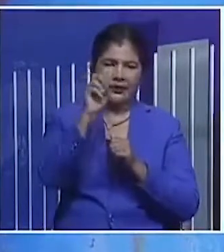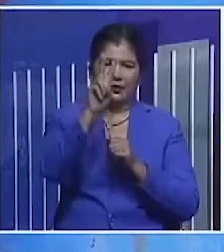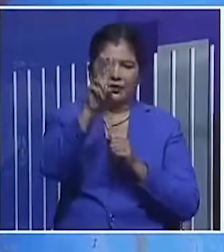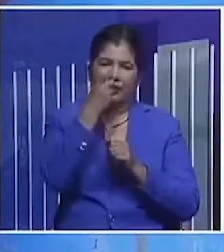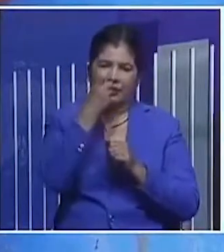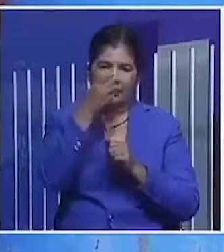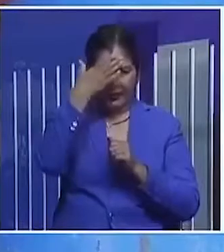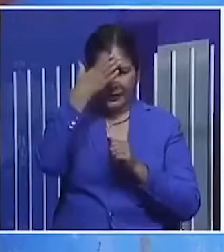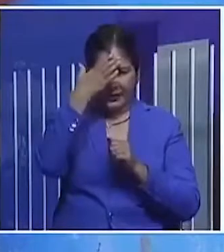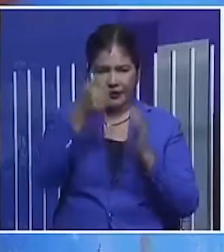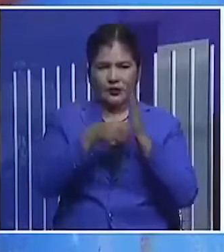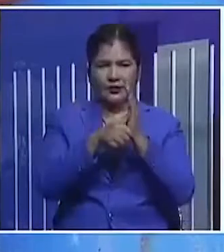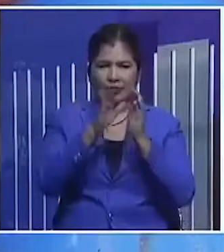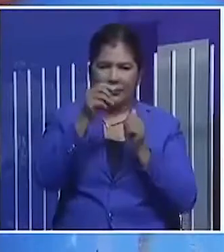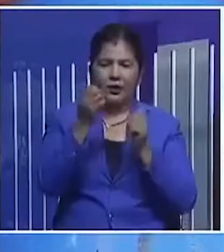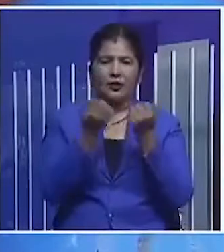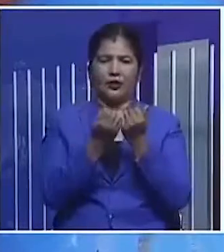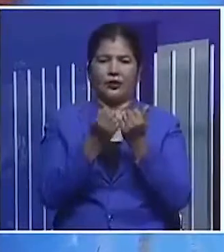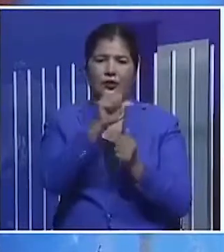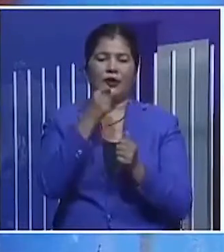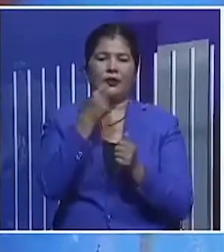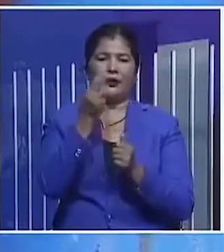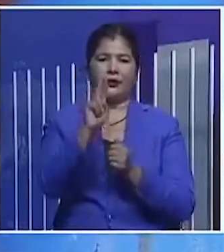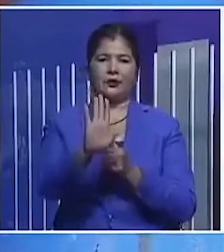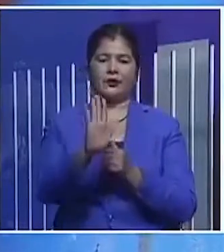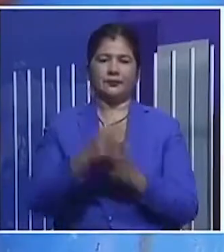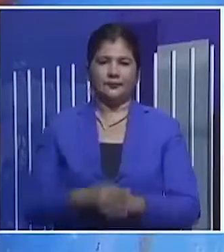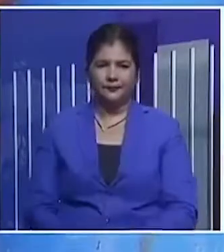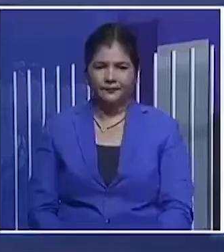150 देखि 200 सम्म बिरामी उपचारका लागि आउने गरेको उहाँको भनाइ छ।